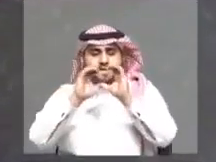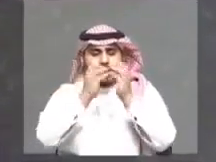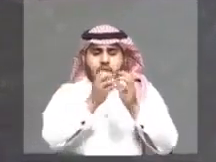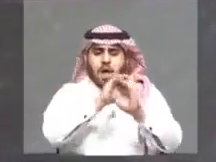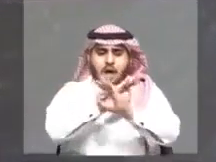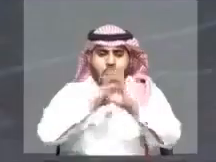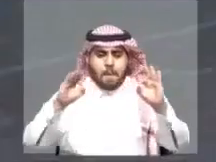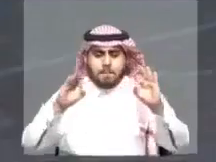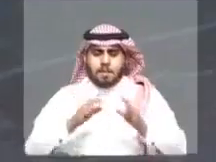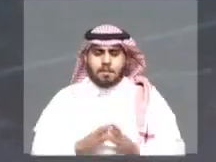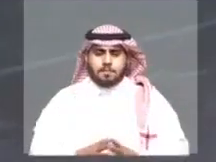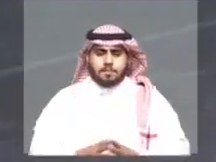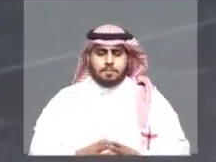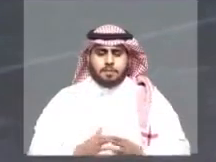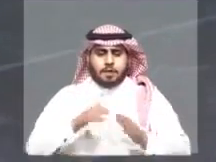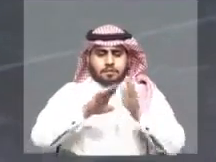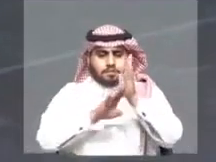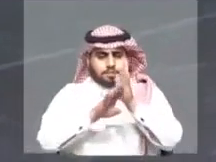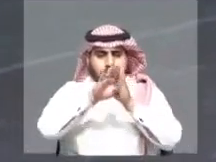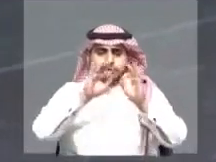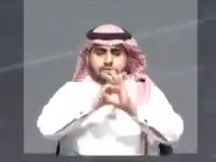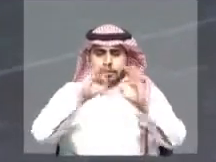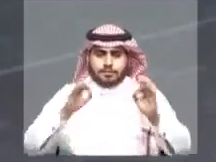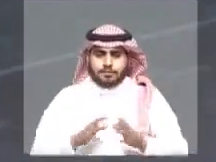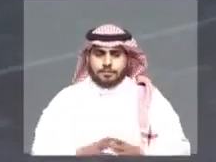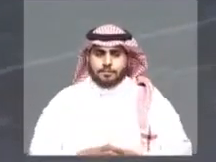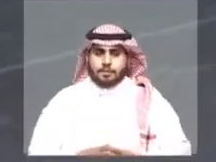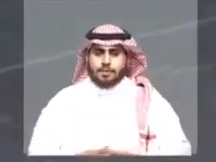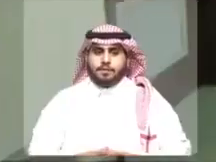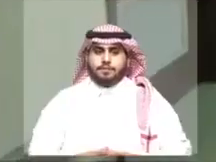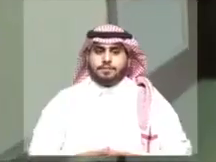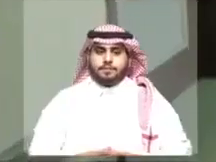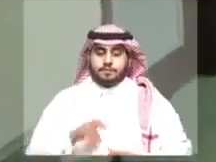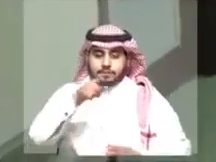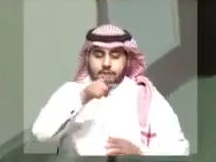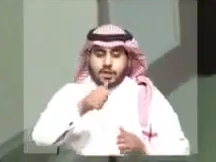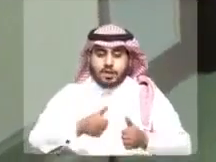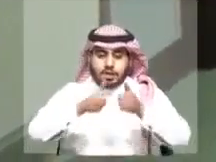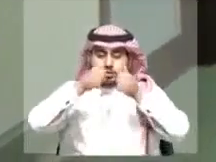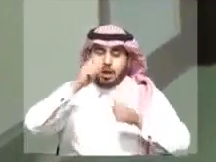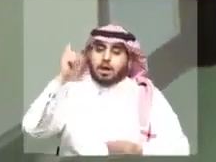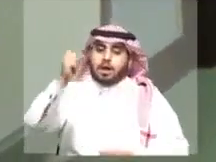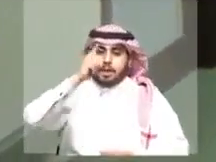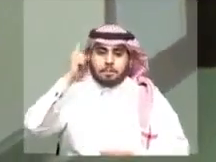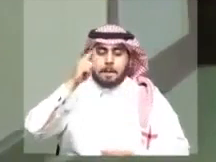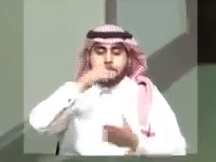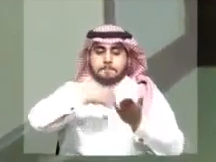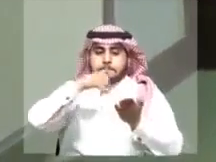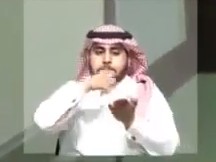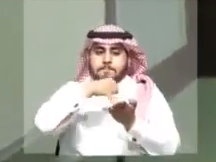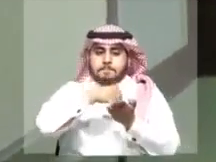المساندة والمؤهلة تأهيلا عاليا. الإنجاز يعتبر إنجاز عالمي لأنه عدد